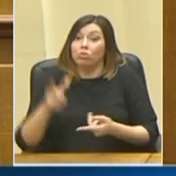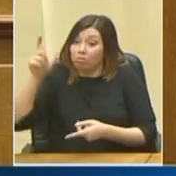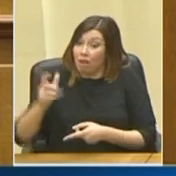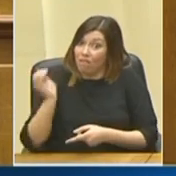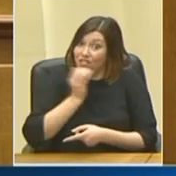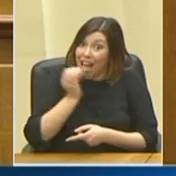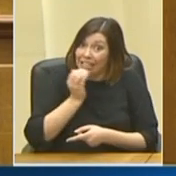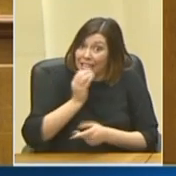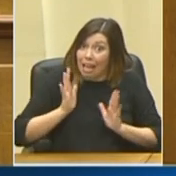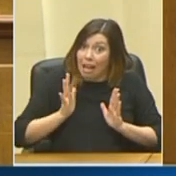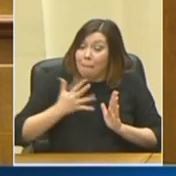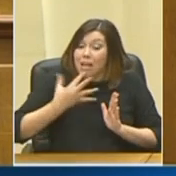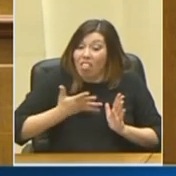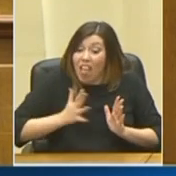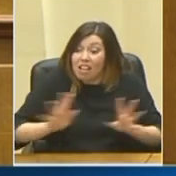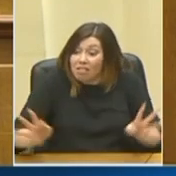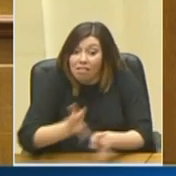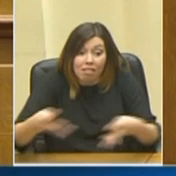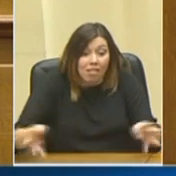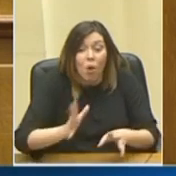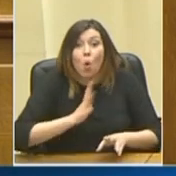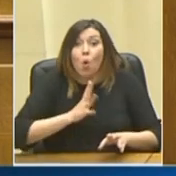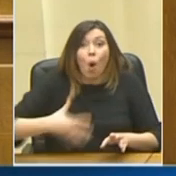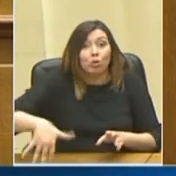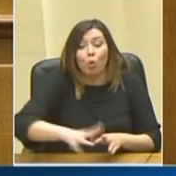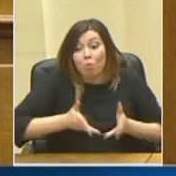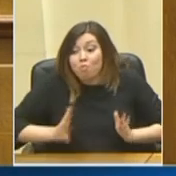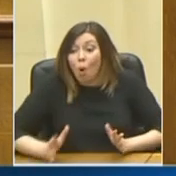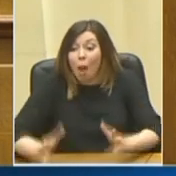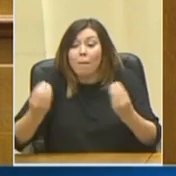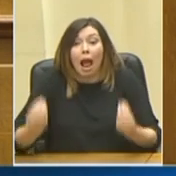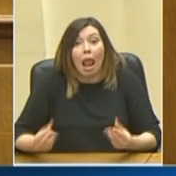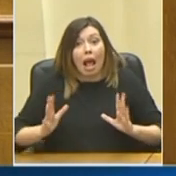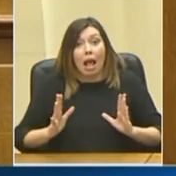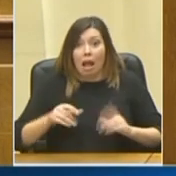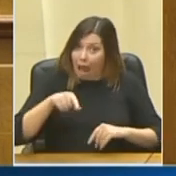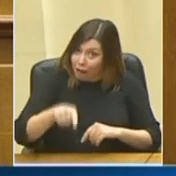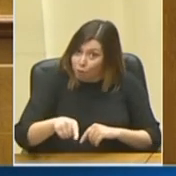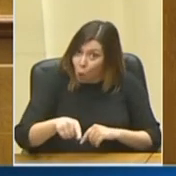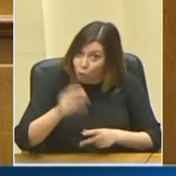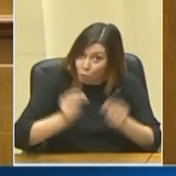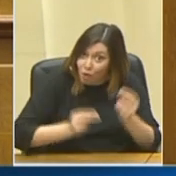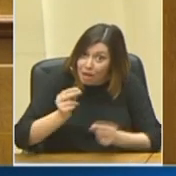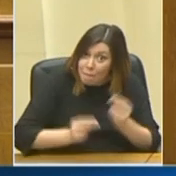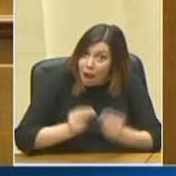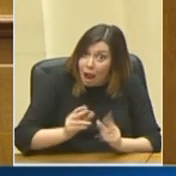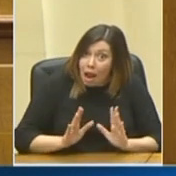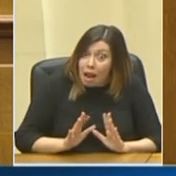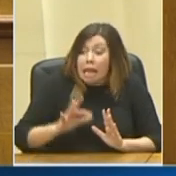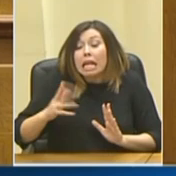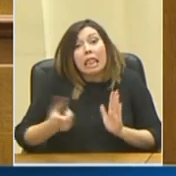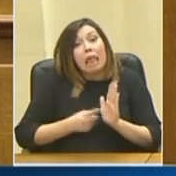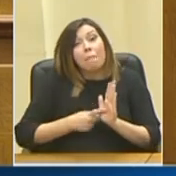το εσωτερικό ακροατήριο ότι πάμε καλά. Το εσωτερικό ακροατήριο είναι εδώ το πρόβλημα, ή να πείσουμε